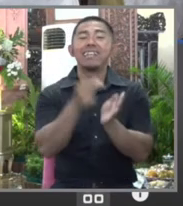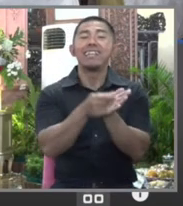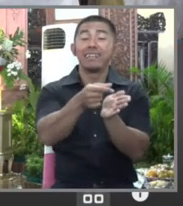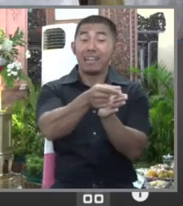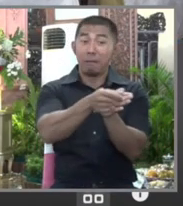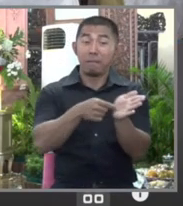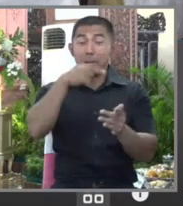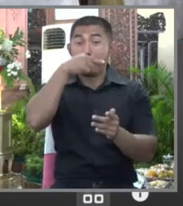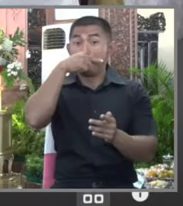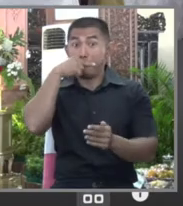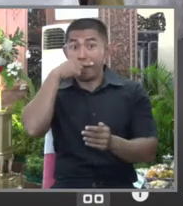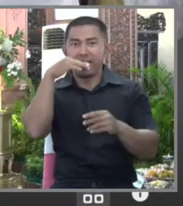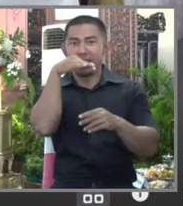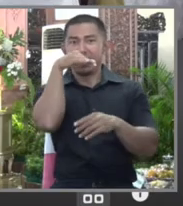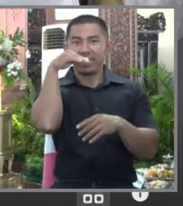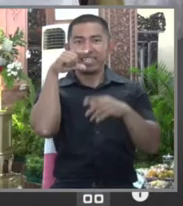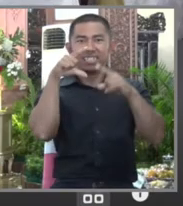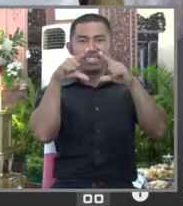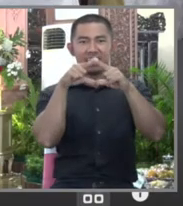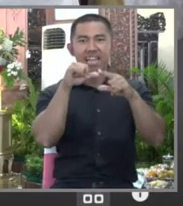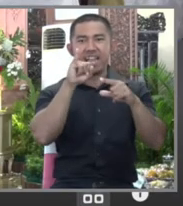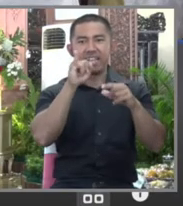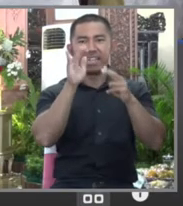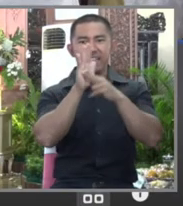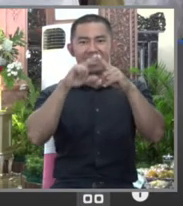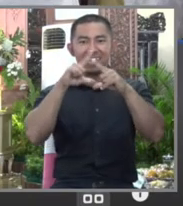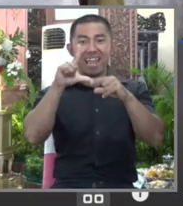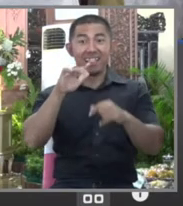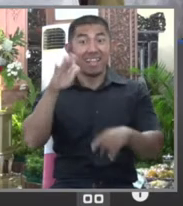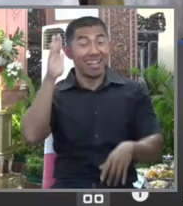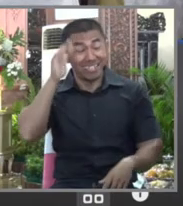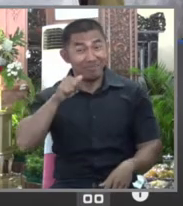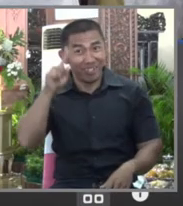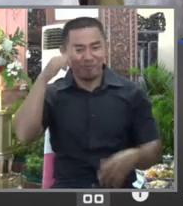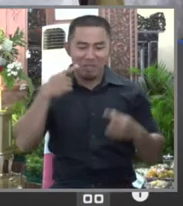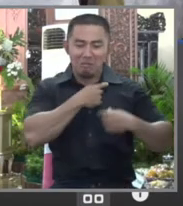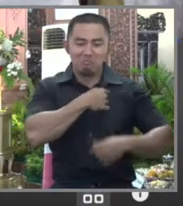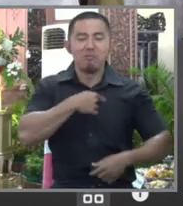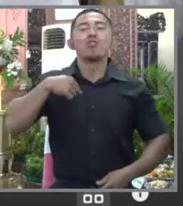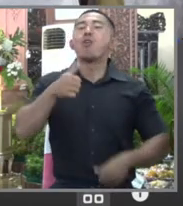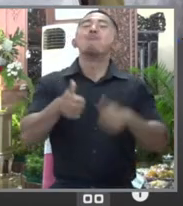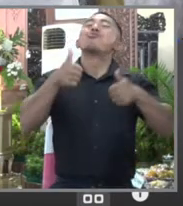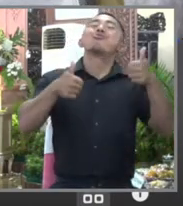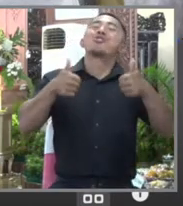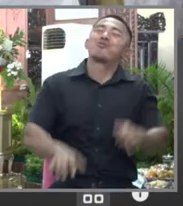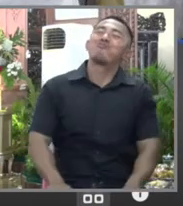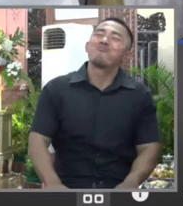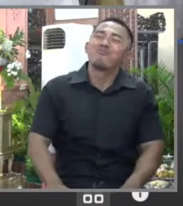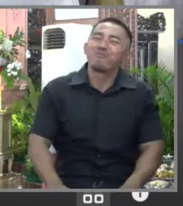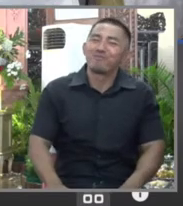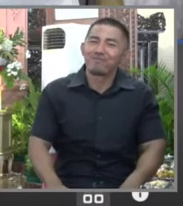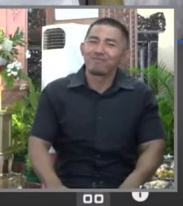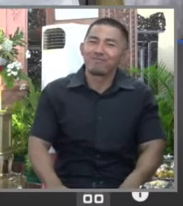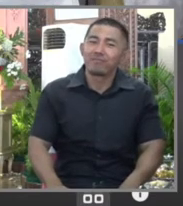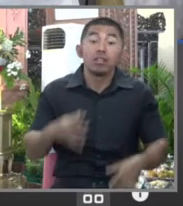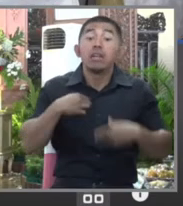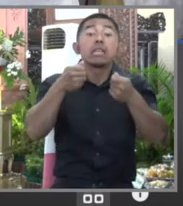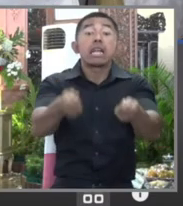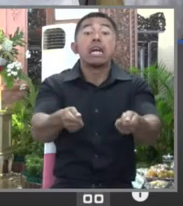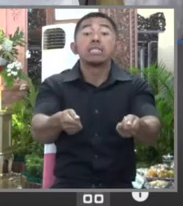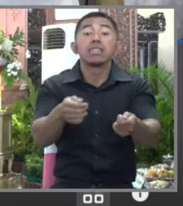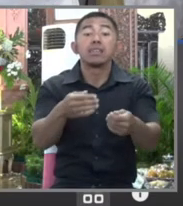biasalah mualaikum Bapak Selamat pagi Eh lambene ab3e Pak Bupati no